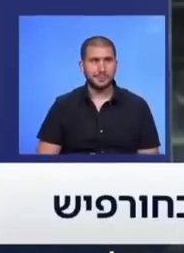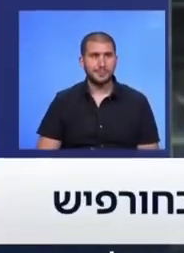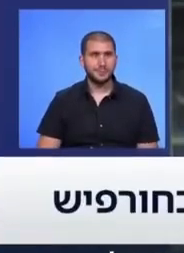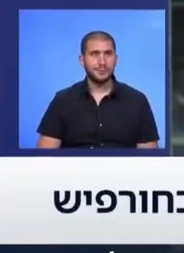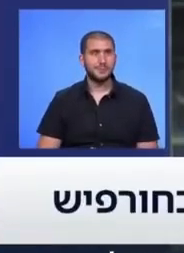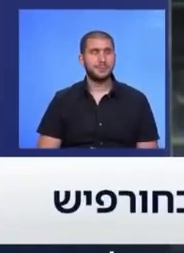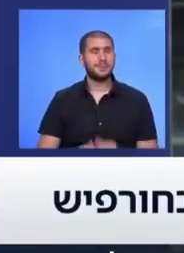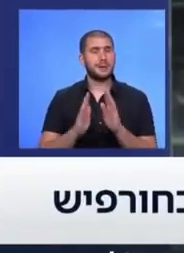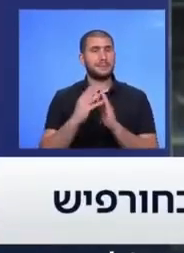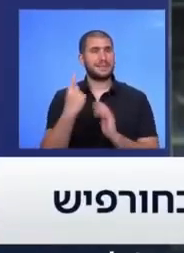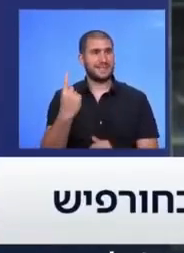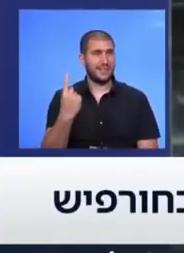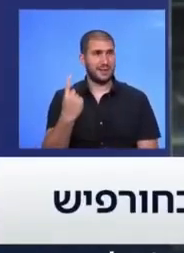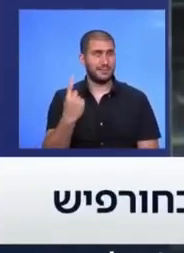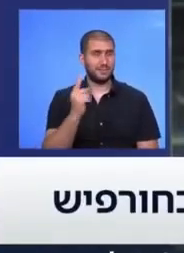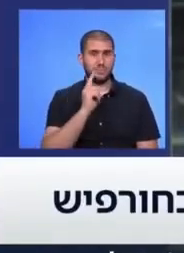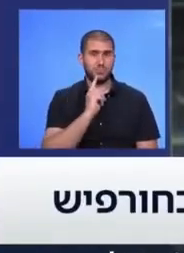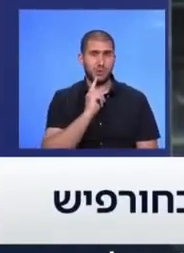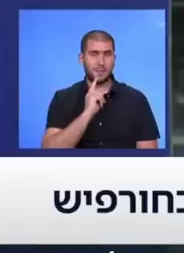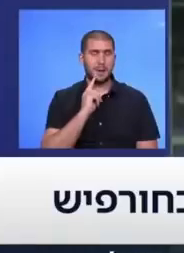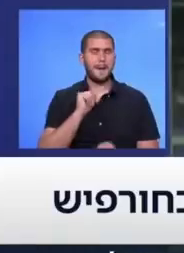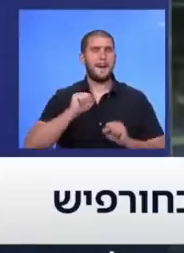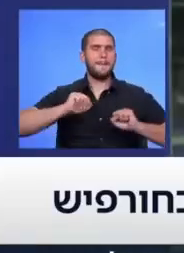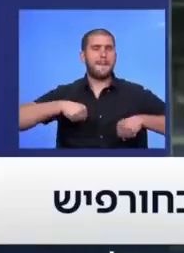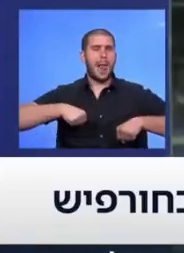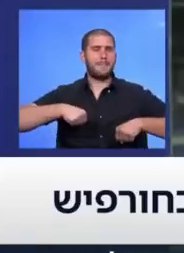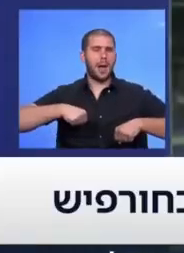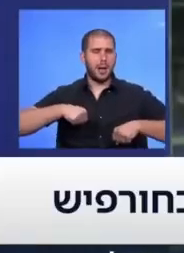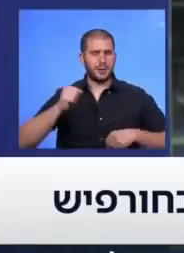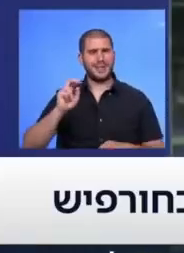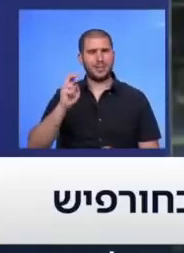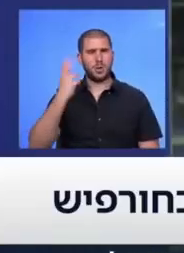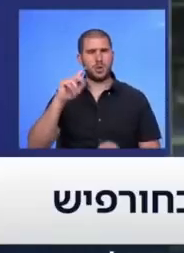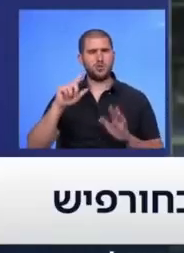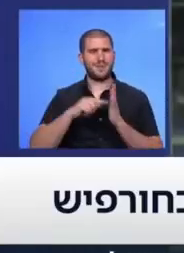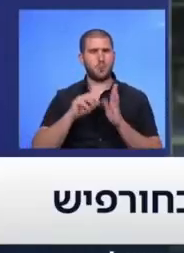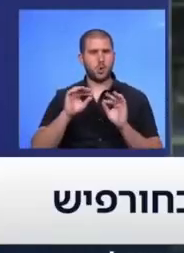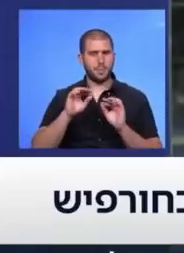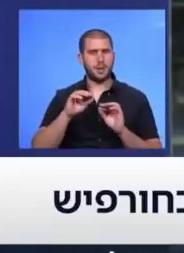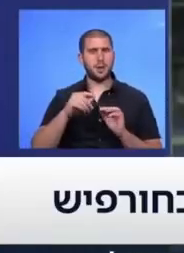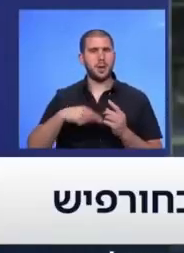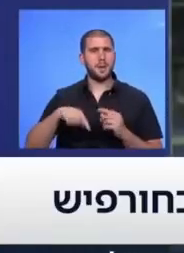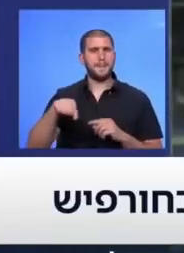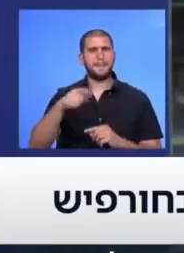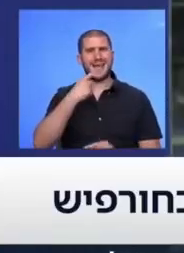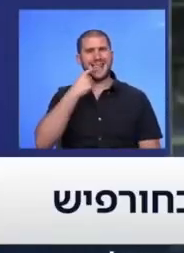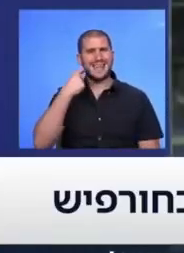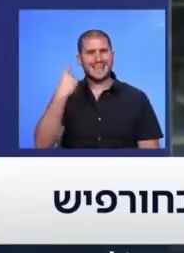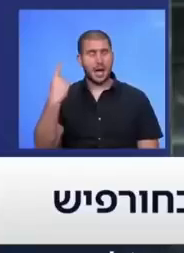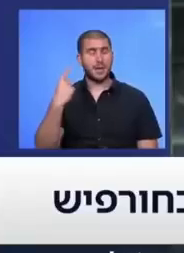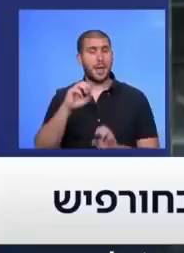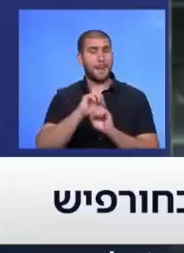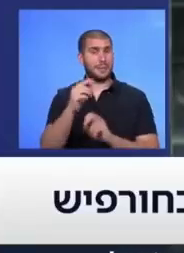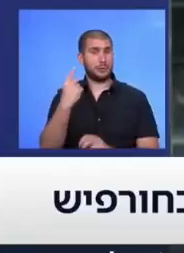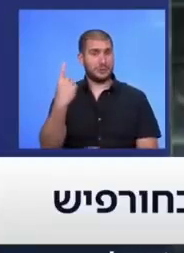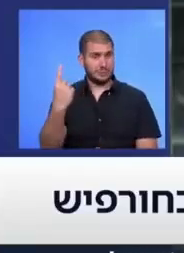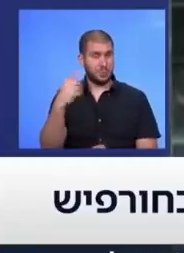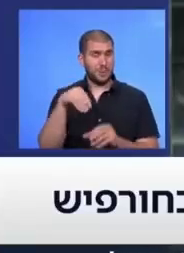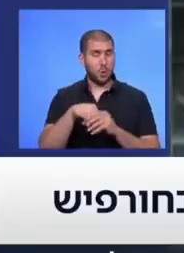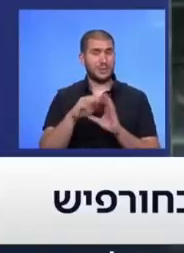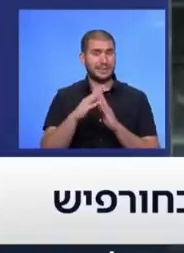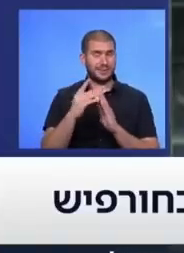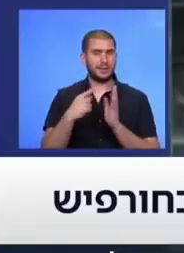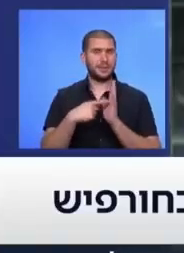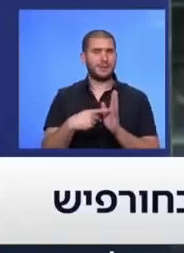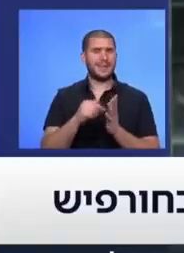בספרו בשם בעל הבית, עידו שירת בשבעה באוקטובר בבור בקריה, נציין שאת הפרסום הזה מתוך הספר הביא